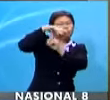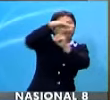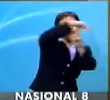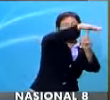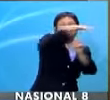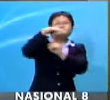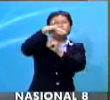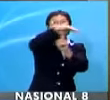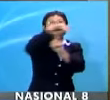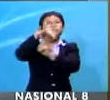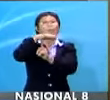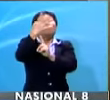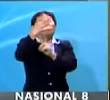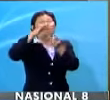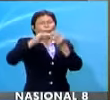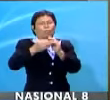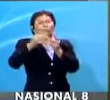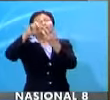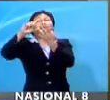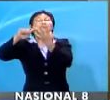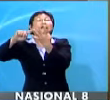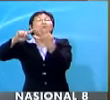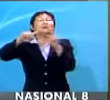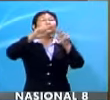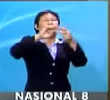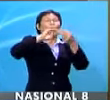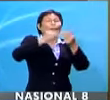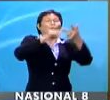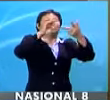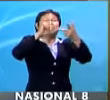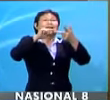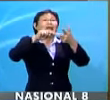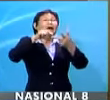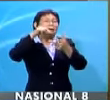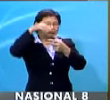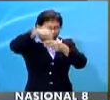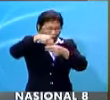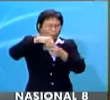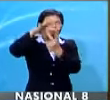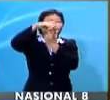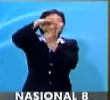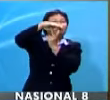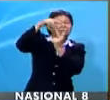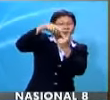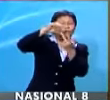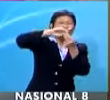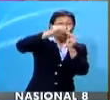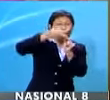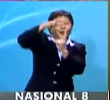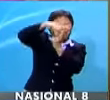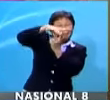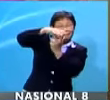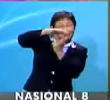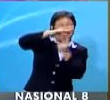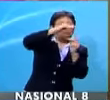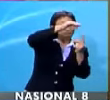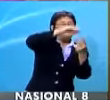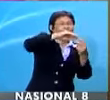daripada gegit ke NTA Valley Malangnya dalam helikopter nombor tiga